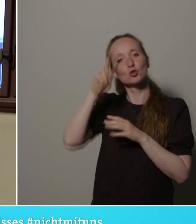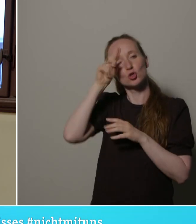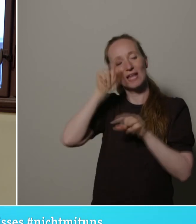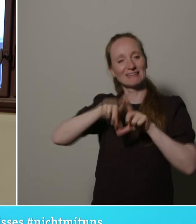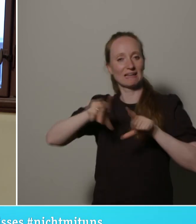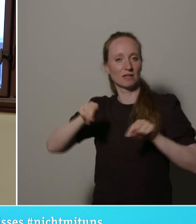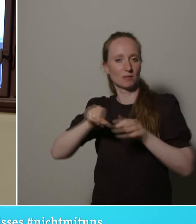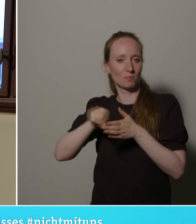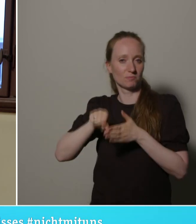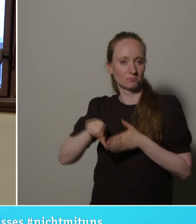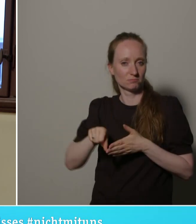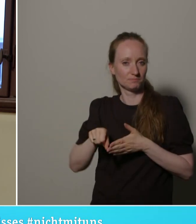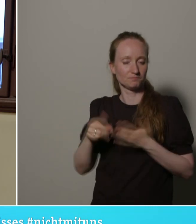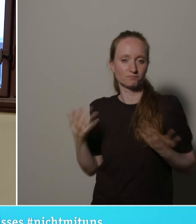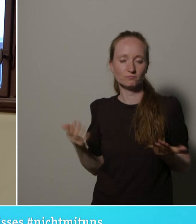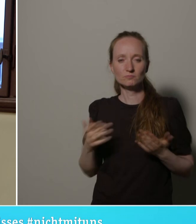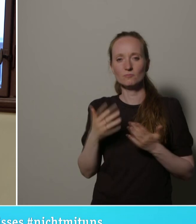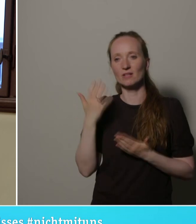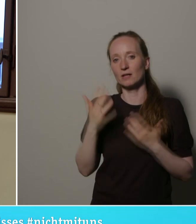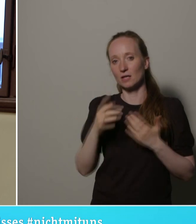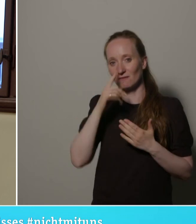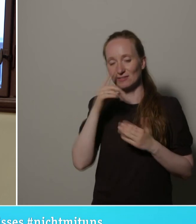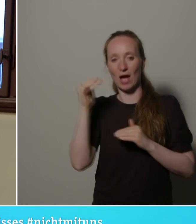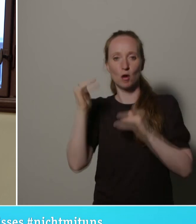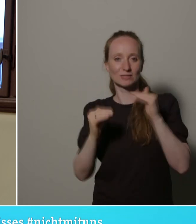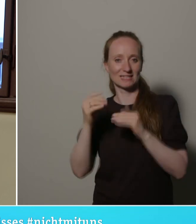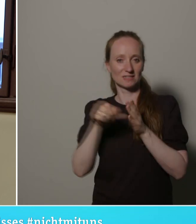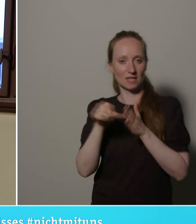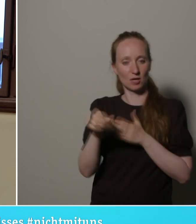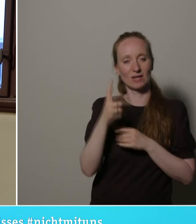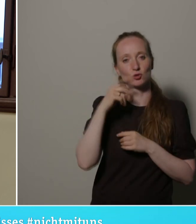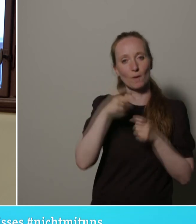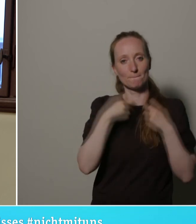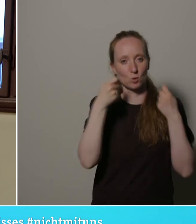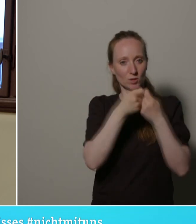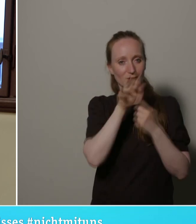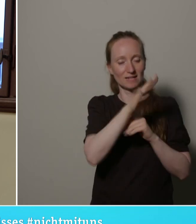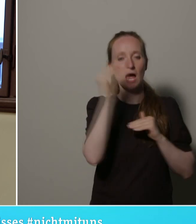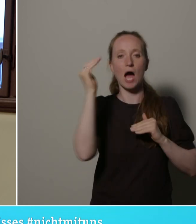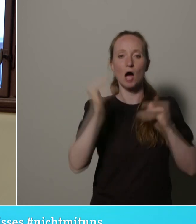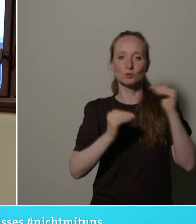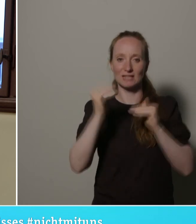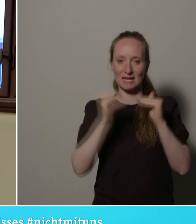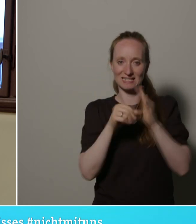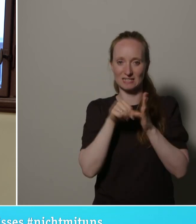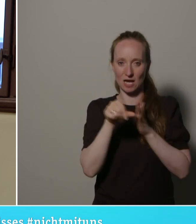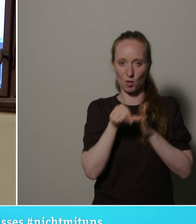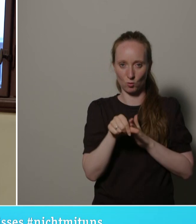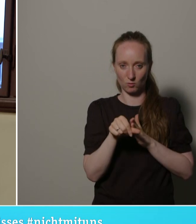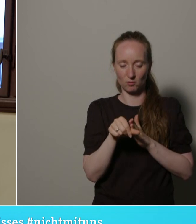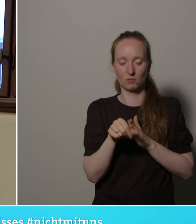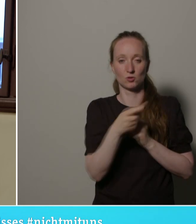das Deutschlandticket wird sich ja offensichtlich dann, also die Ausgleichszahlungen des Bundes werden sich ja nach den